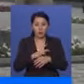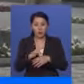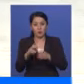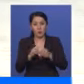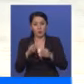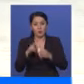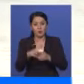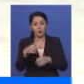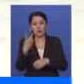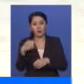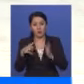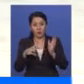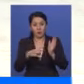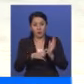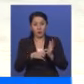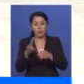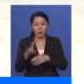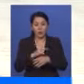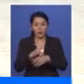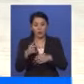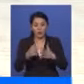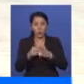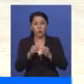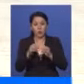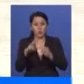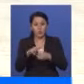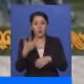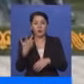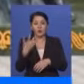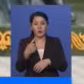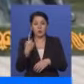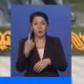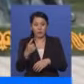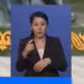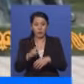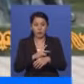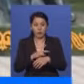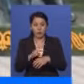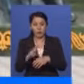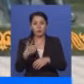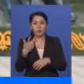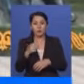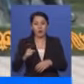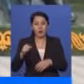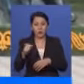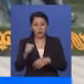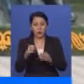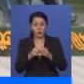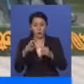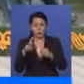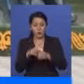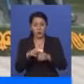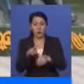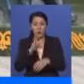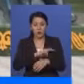12-ден 27-ші шілде сағат түнгі 12-ге дейін және 31-ші шілде сағат түнгі 12-ден 3-ші тамыз сағат 12-ге дейін